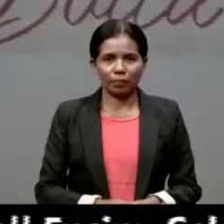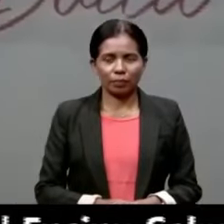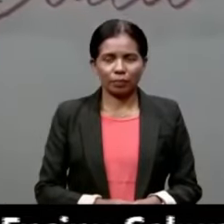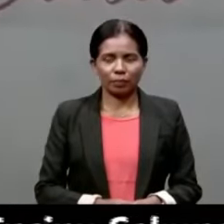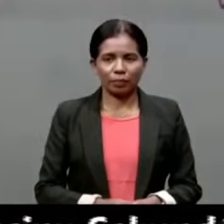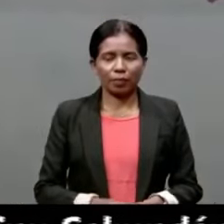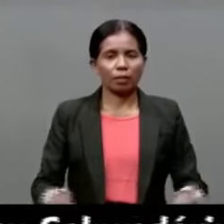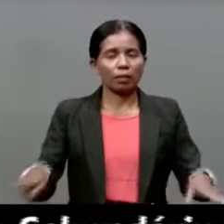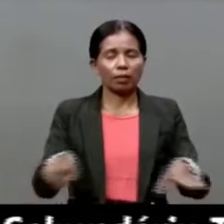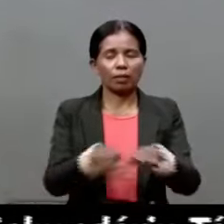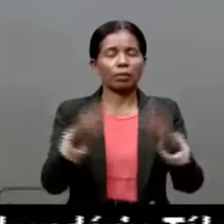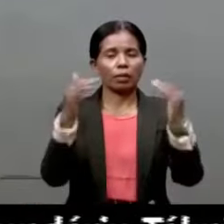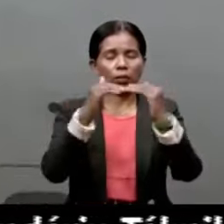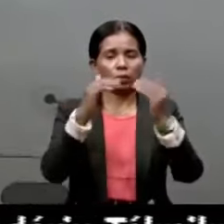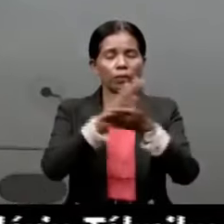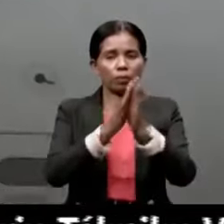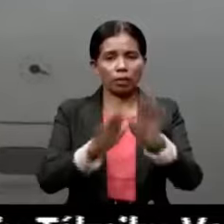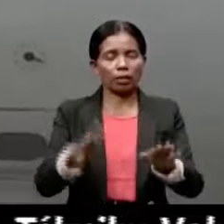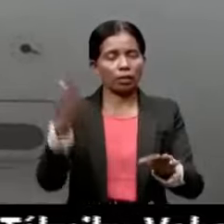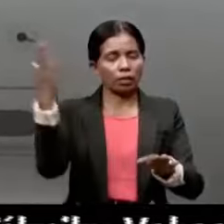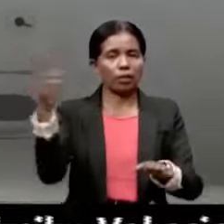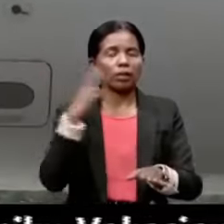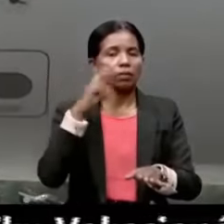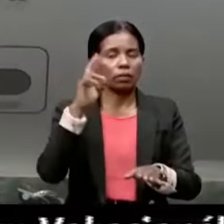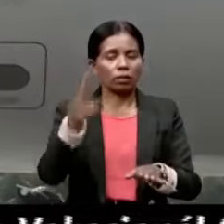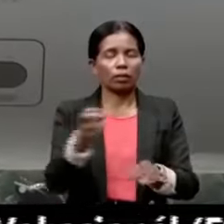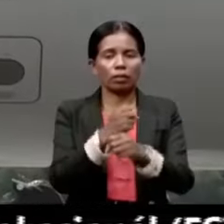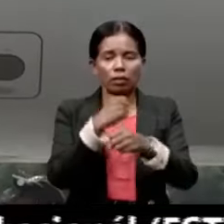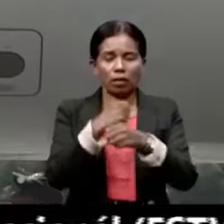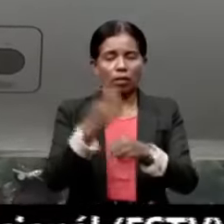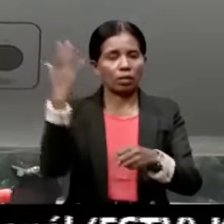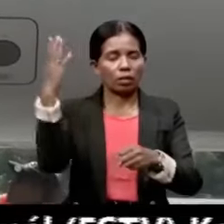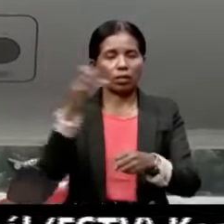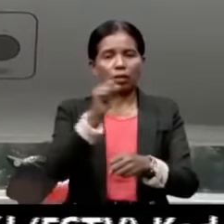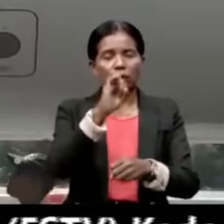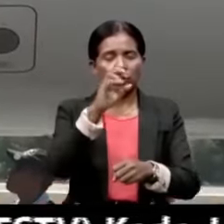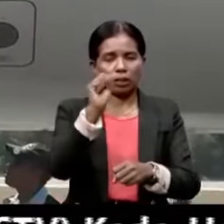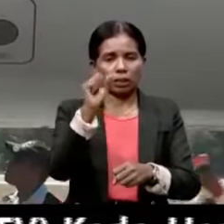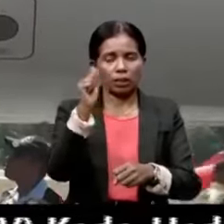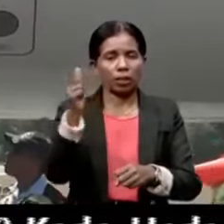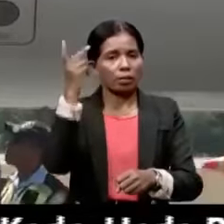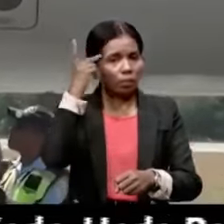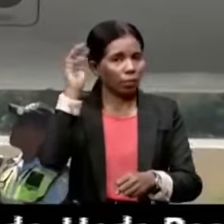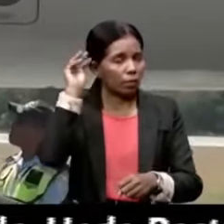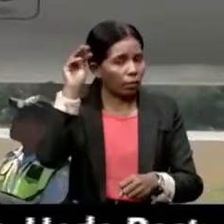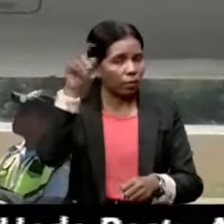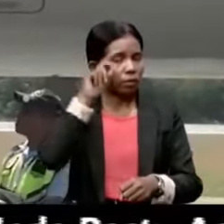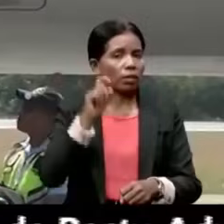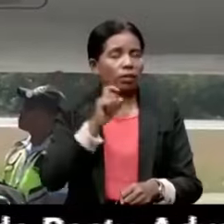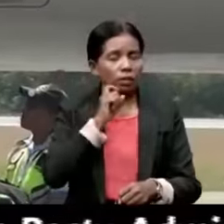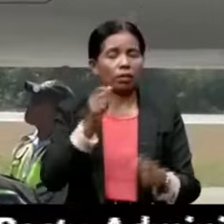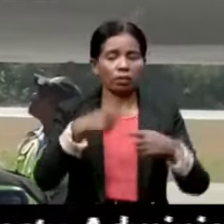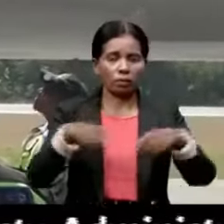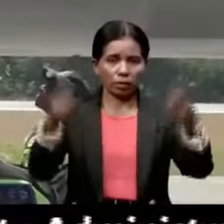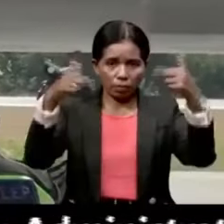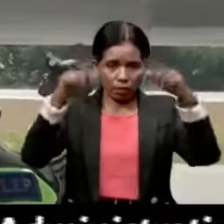Hafan participa Simeira paz nia nia Ucrânia, nebe halau ia Bundestag Suíça, quarta ne primeiro ministro Kairala Xanana Guzmão, fila ona